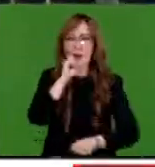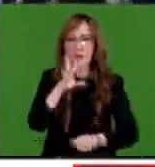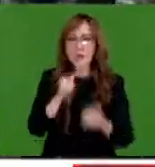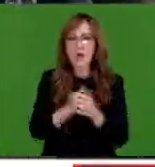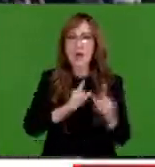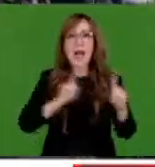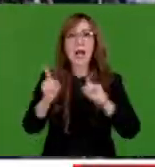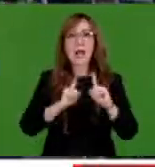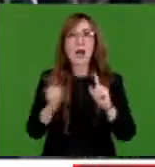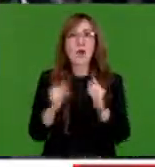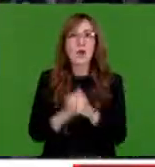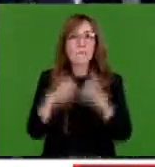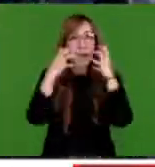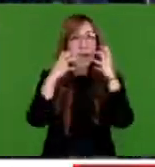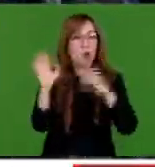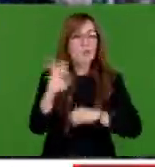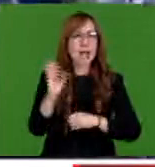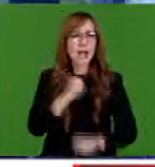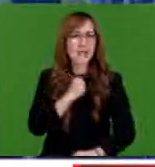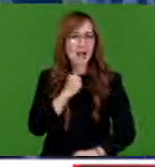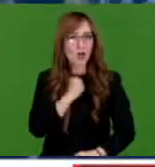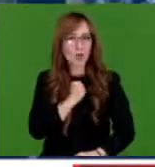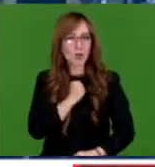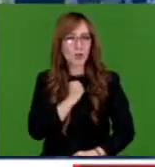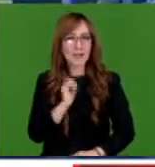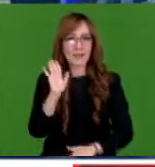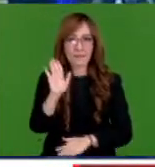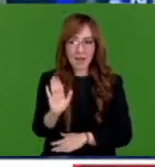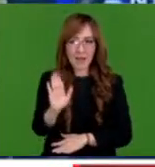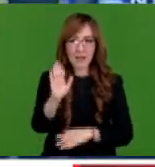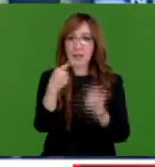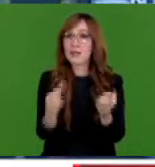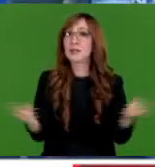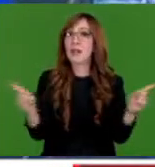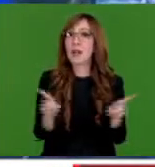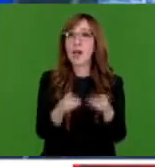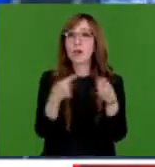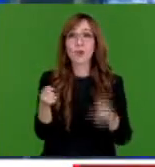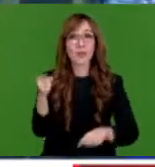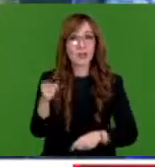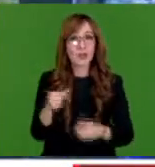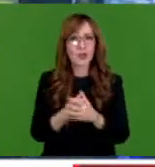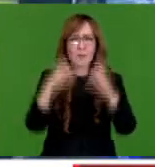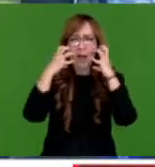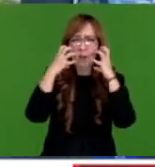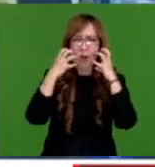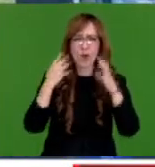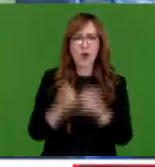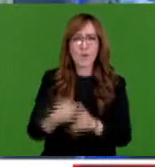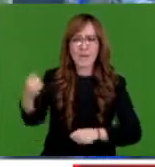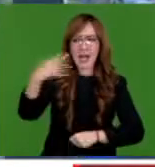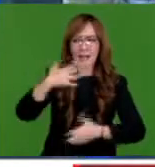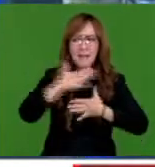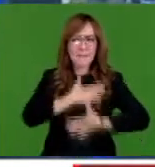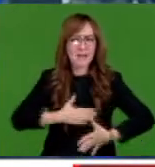untuk melangkah ke depan. Menanggapi lagu khusus yang dilantunkan SBY, Prabowo menyatakan merasa terhormat.